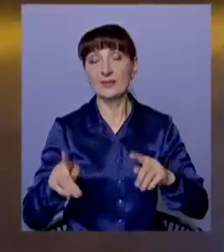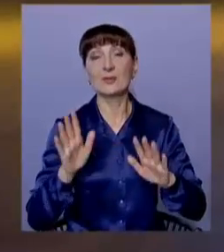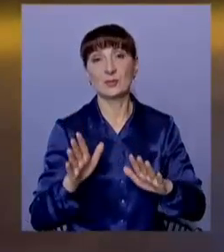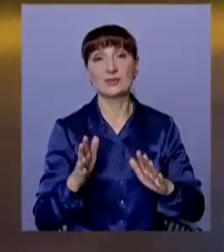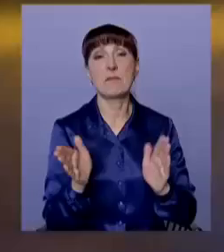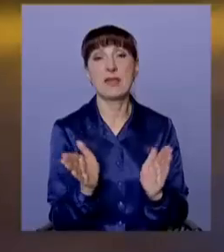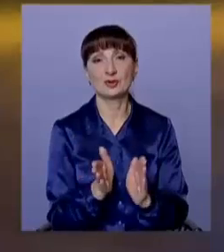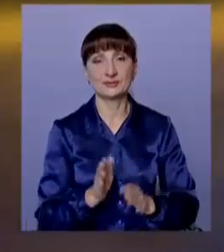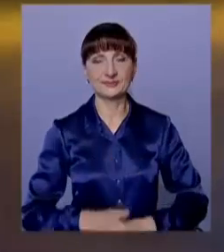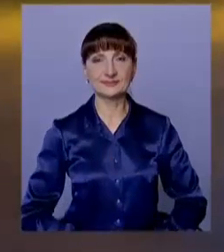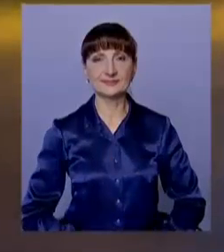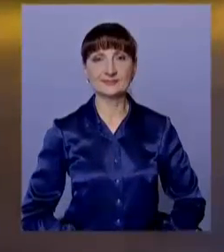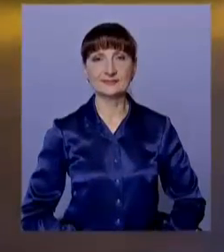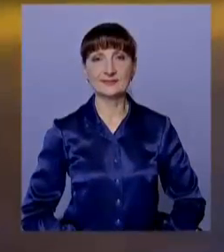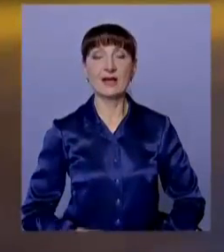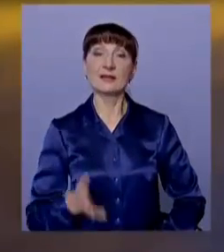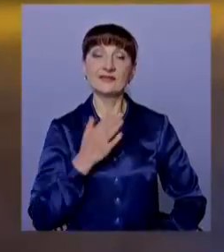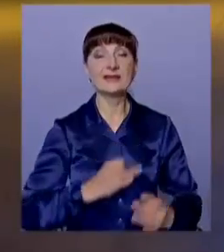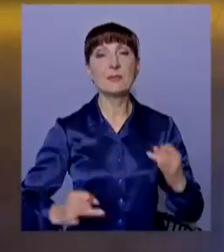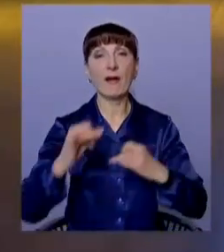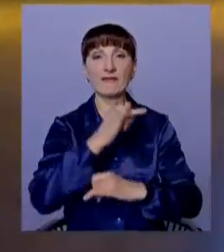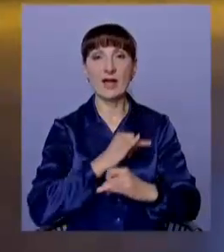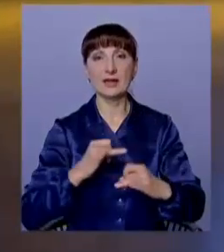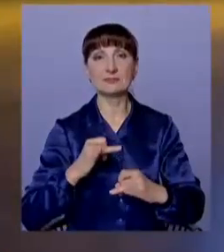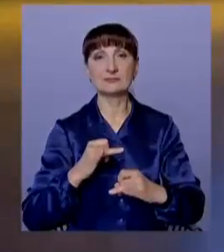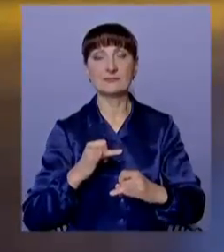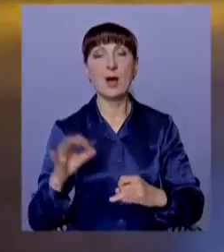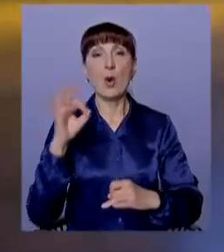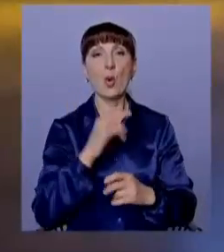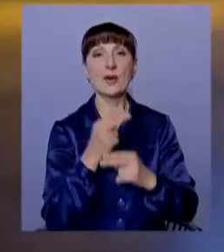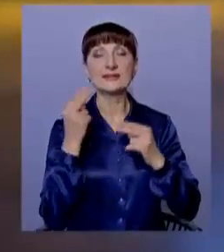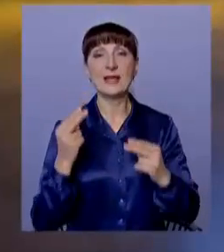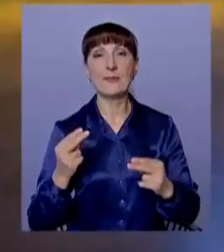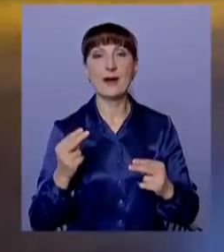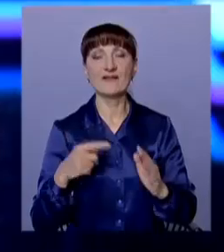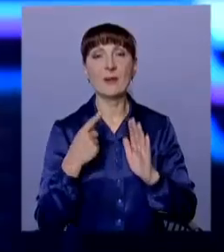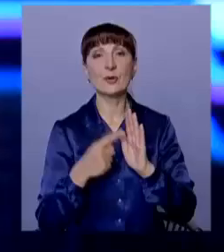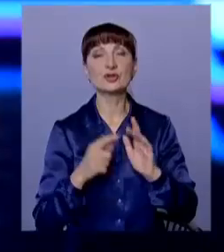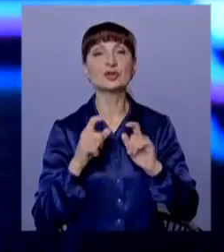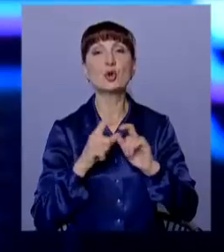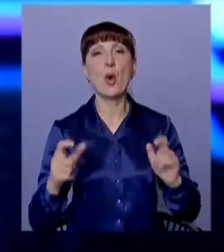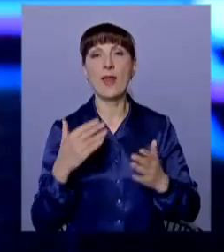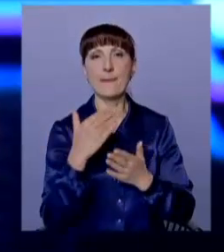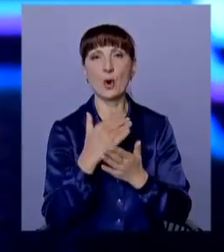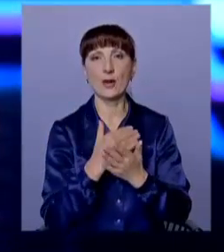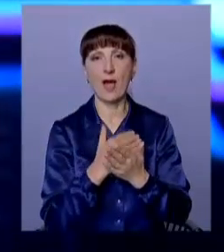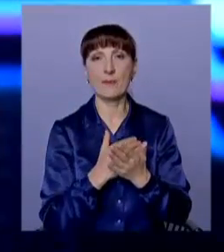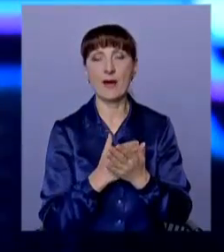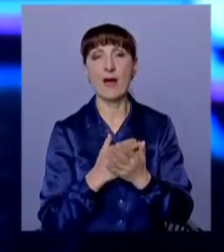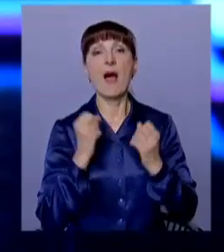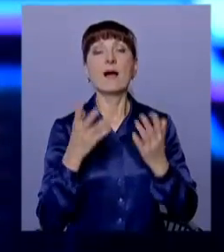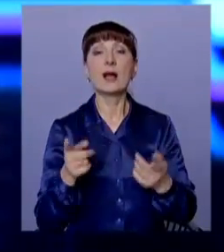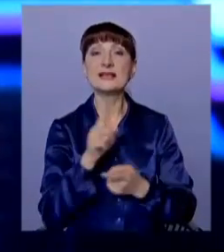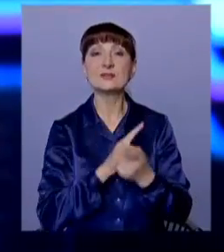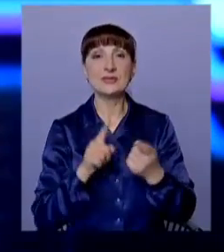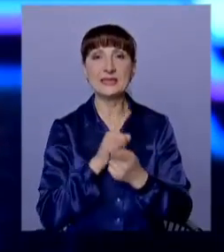нет. Да. Теперь я предлагаю, Лизата Исхановна, я предлагаю перейти непосредственно к вопросу школьной программы. Угу. Как она